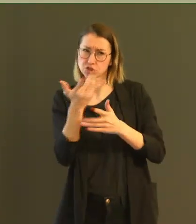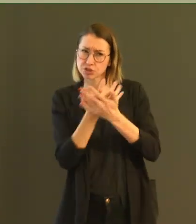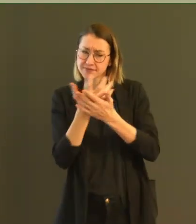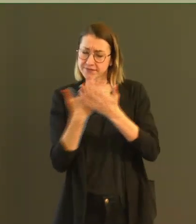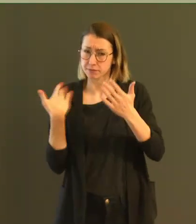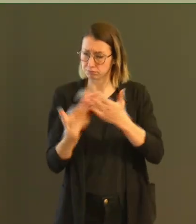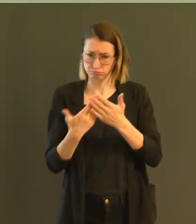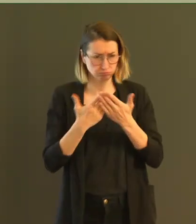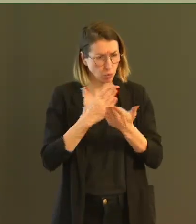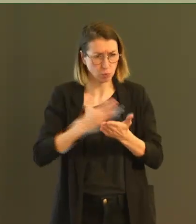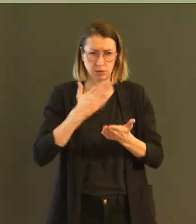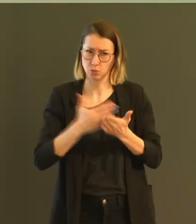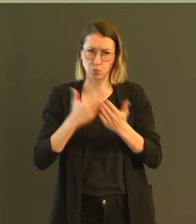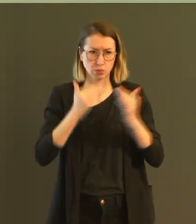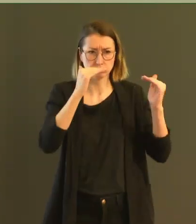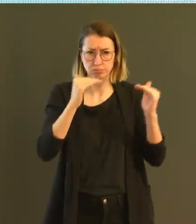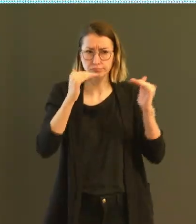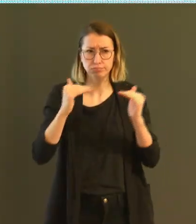-2%